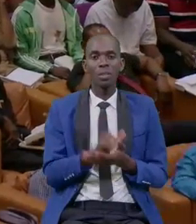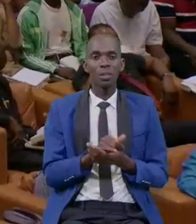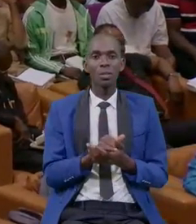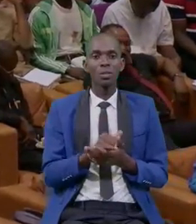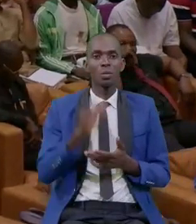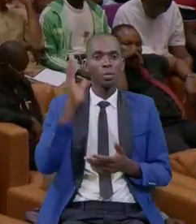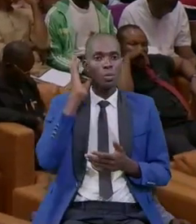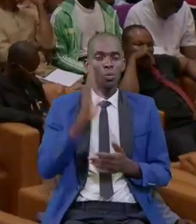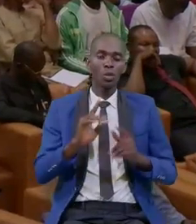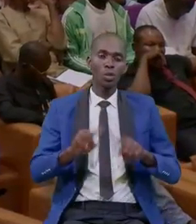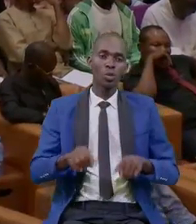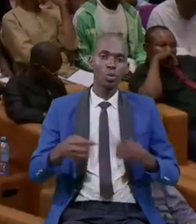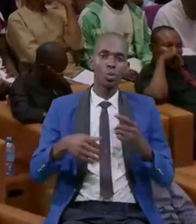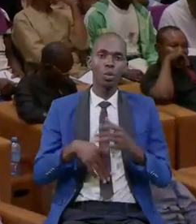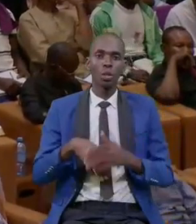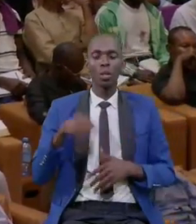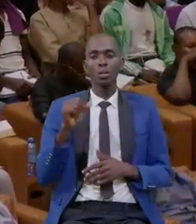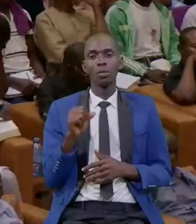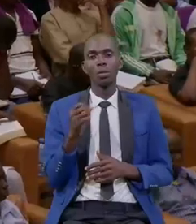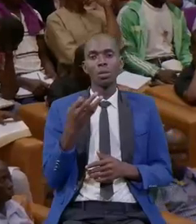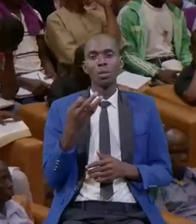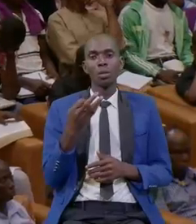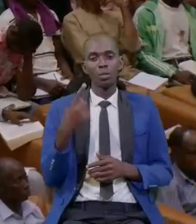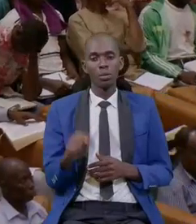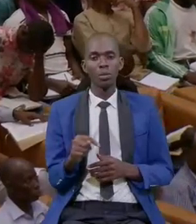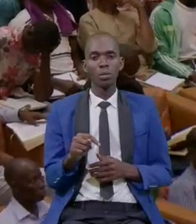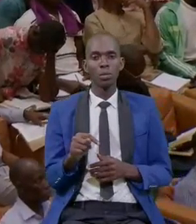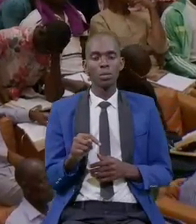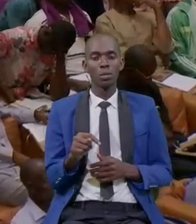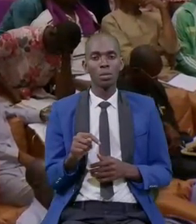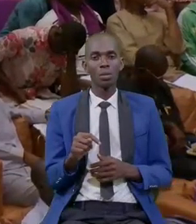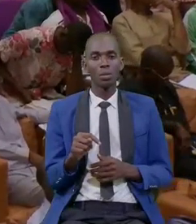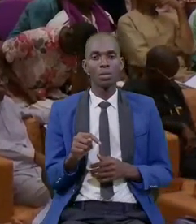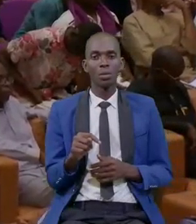sort de la porte de ta maison